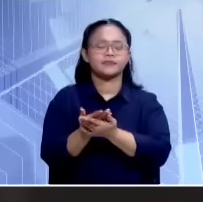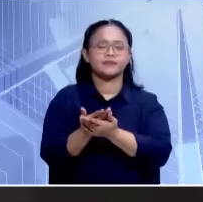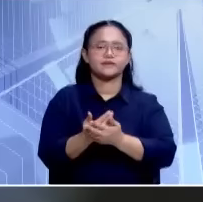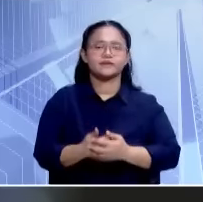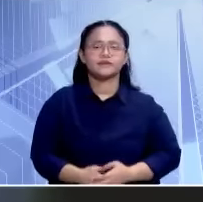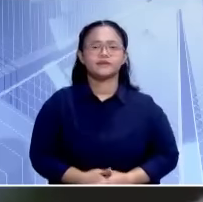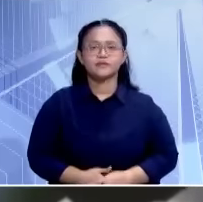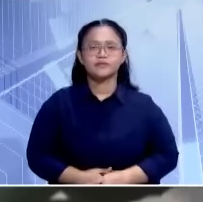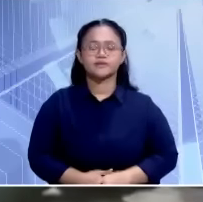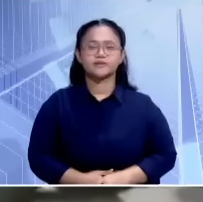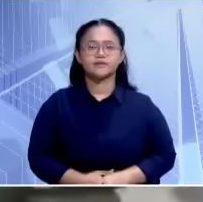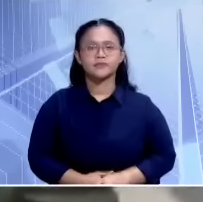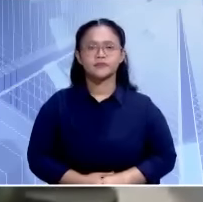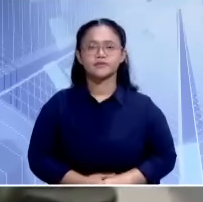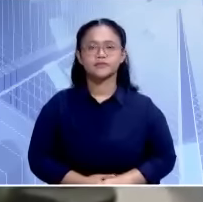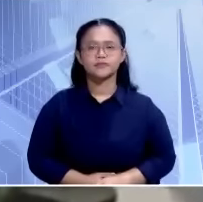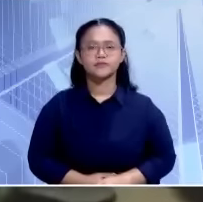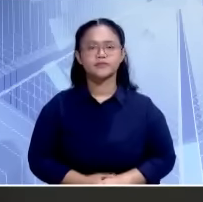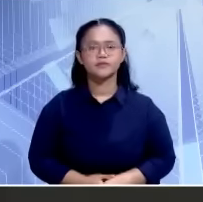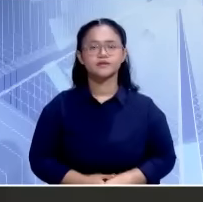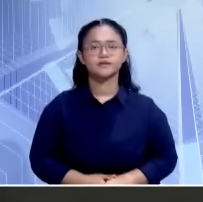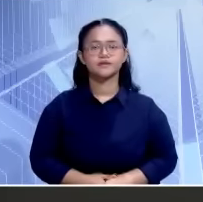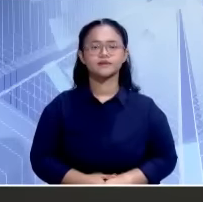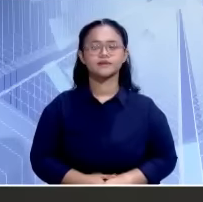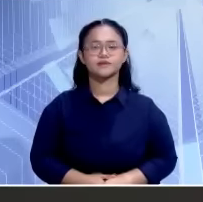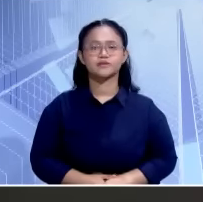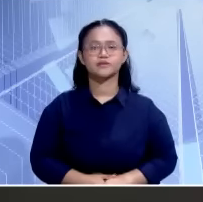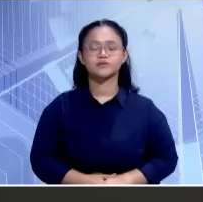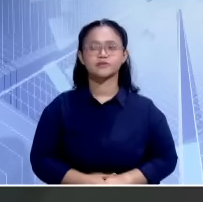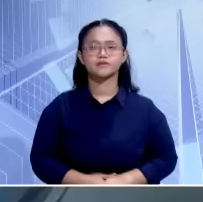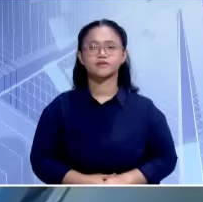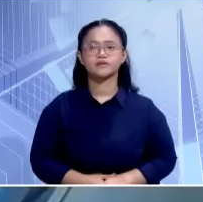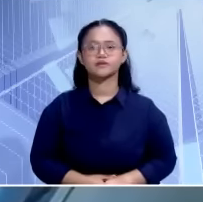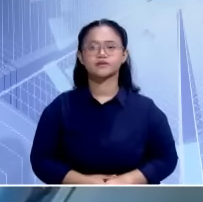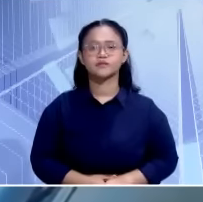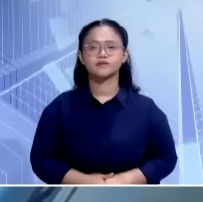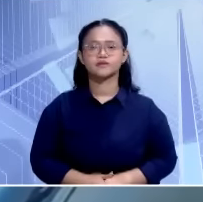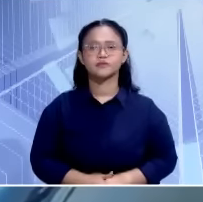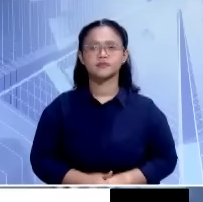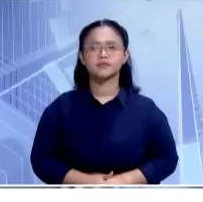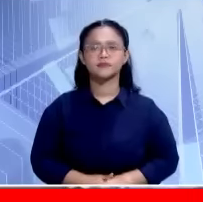Dari Jakarta, Helmi Sengbati, iNews melaporkan.